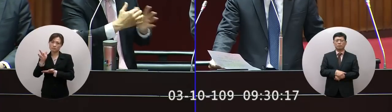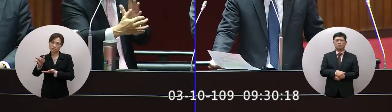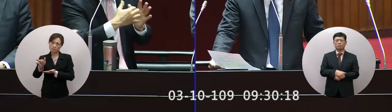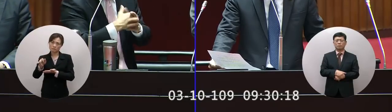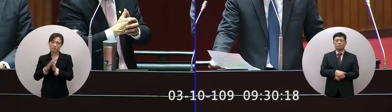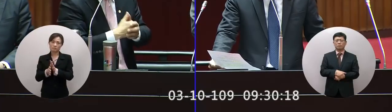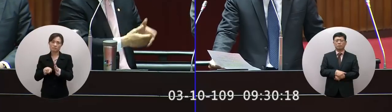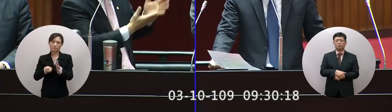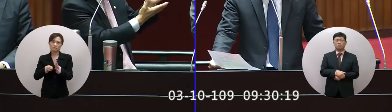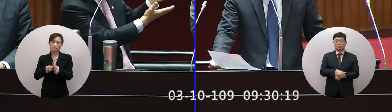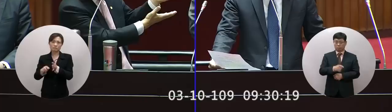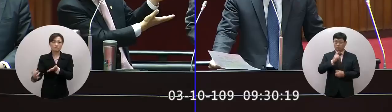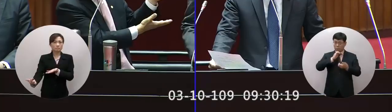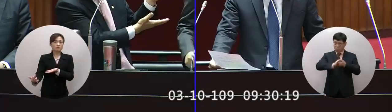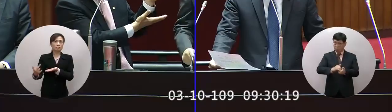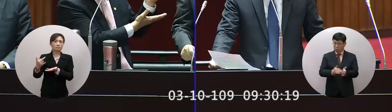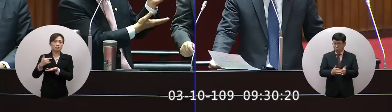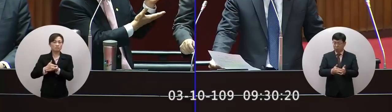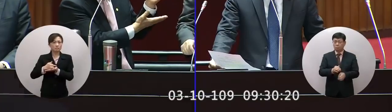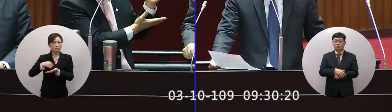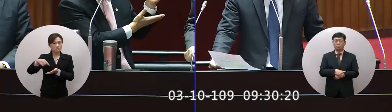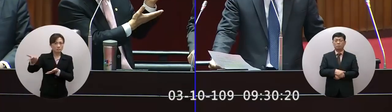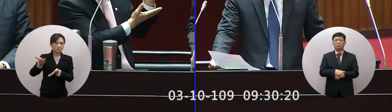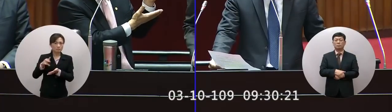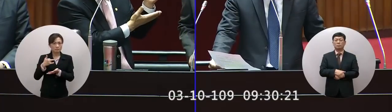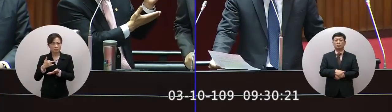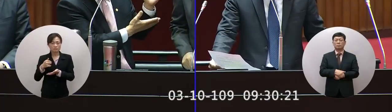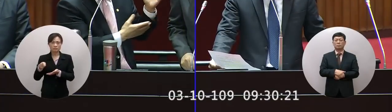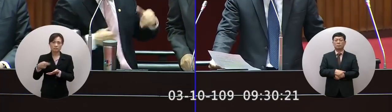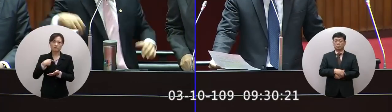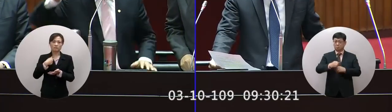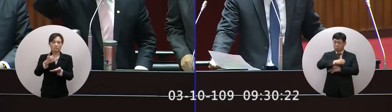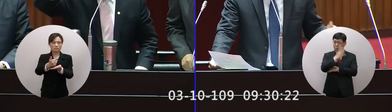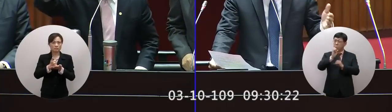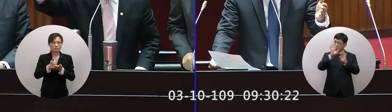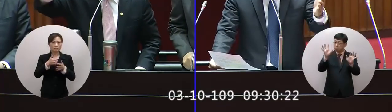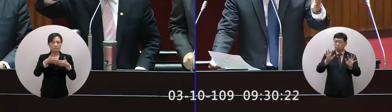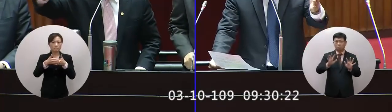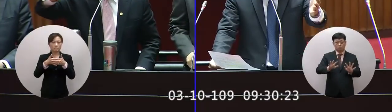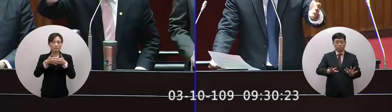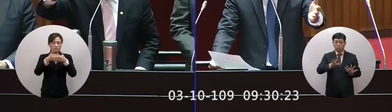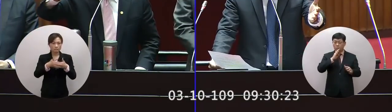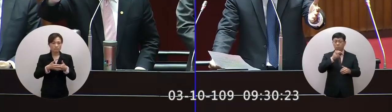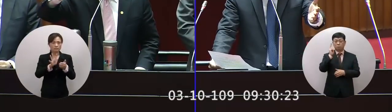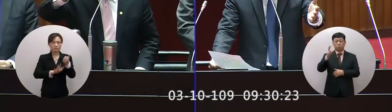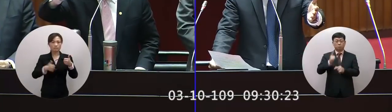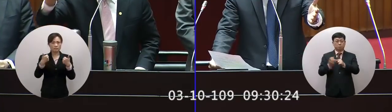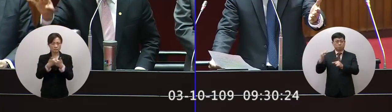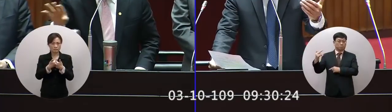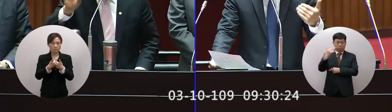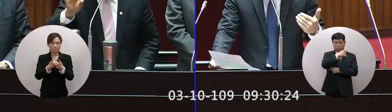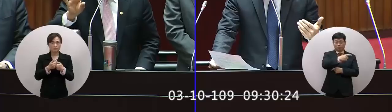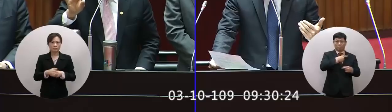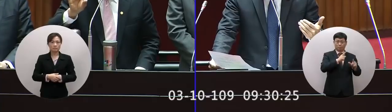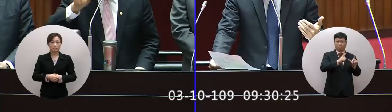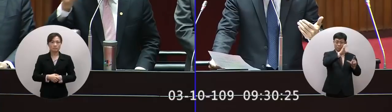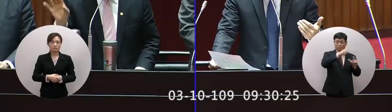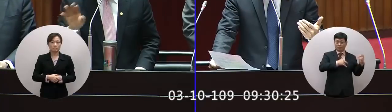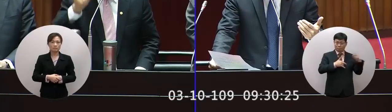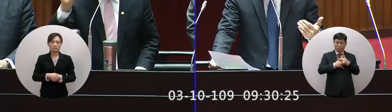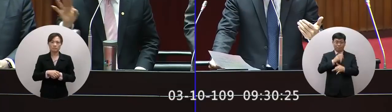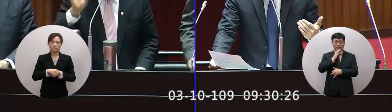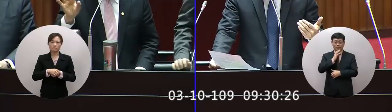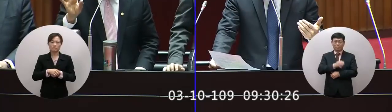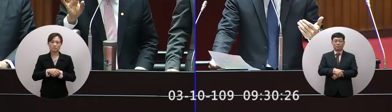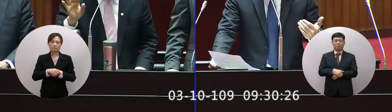样子这个专机来回？ 这个应该确定了吧？ 我请陆委会。 报纸上是写说我们派华航去，他们派东航过来，是不